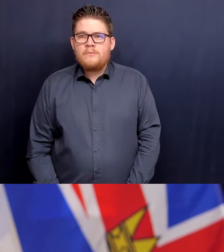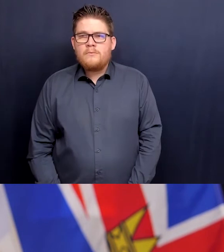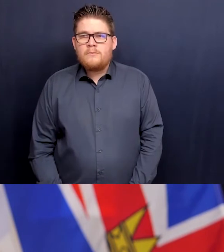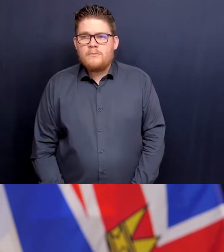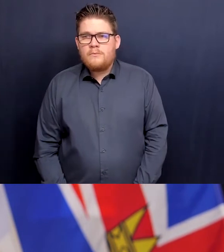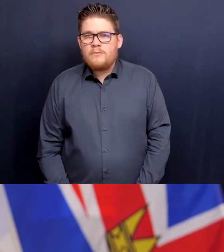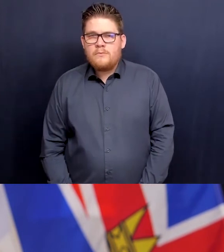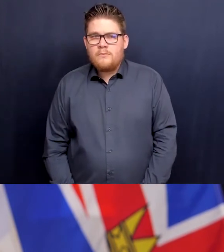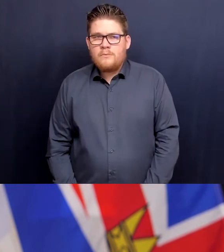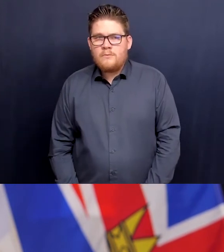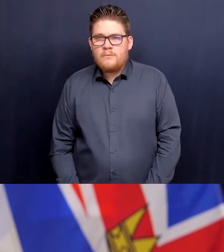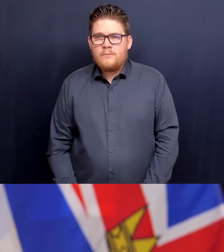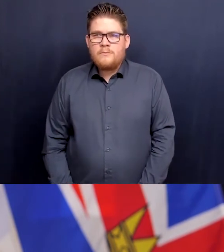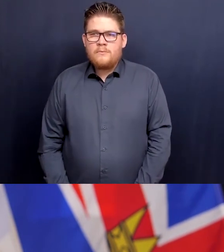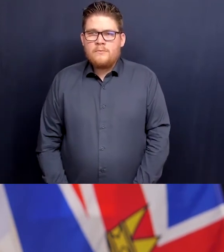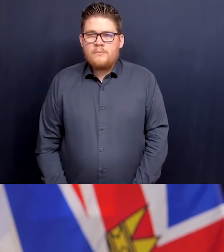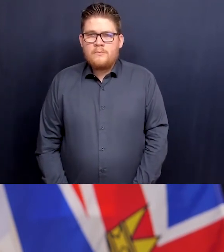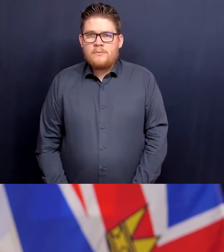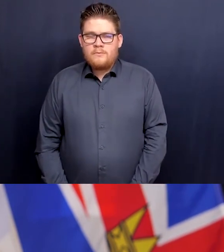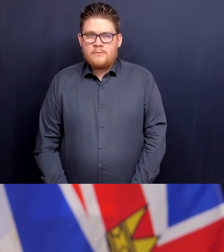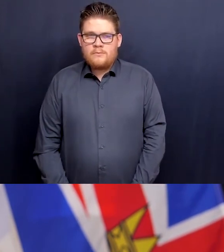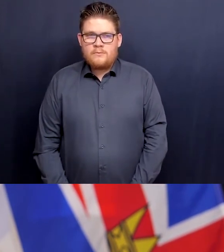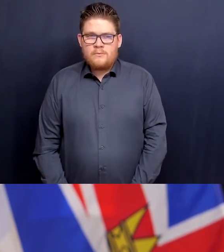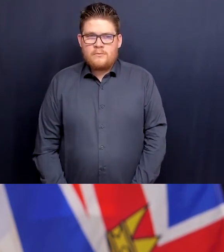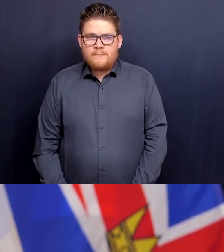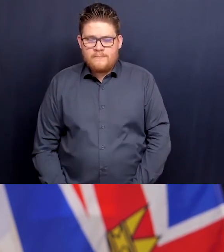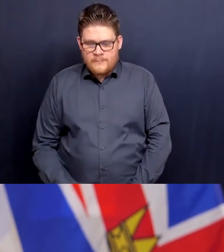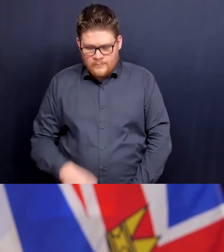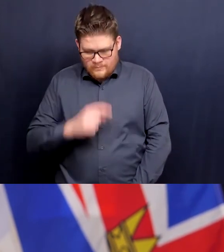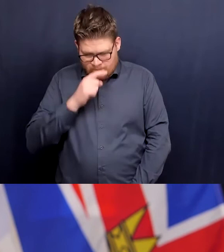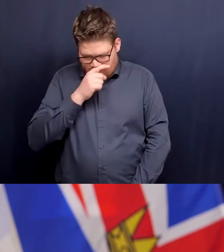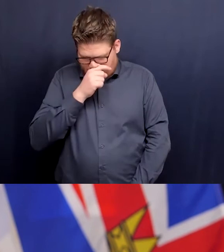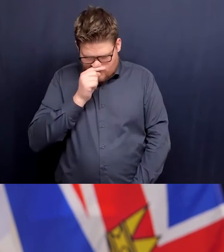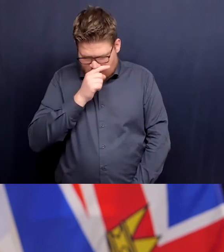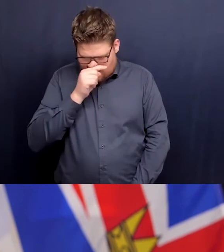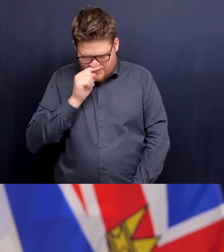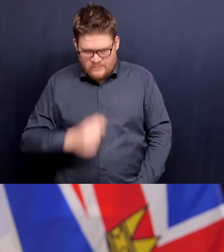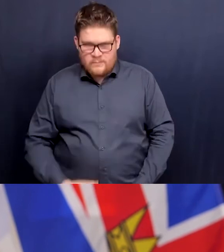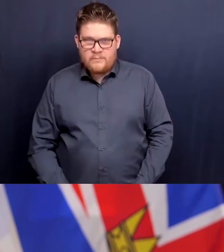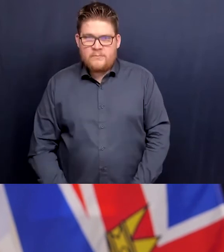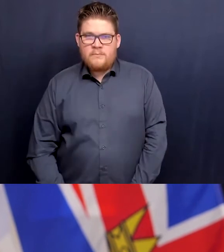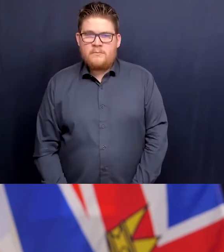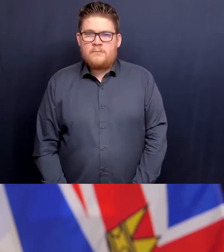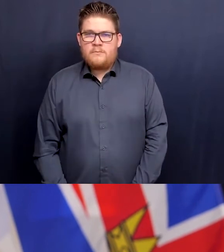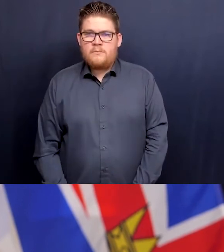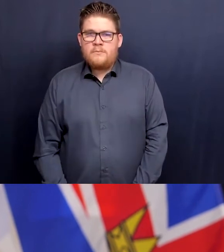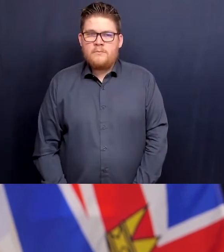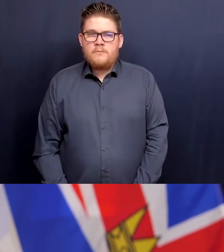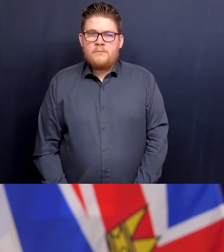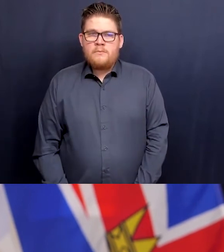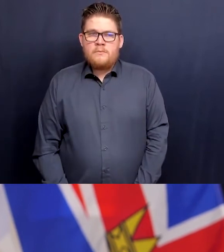soient en mesure de le faire avant, et ça c'est désirable. Et je pense que c'est important que des